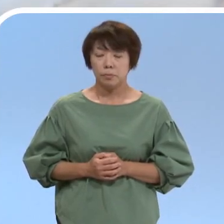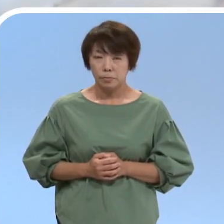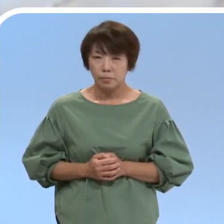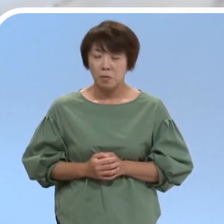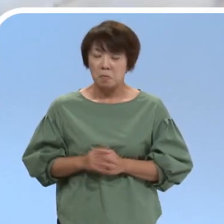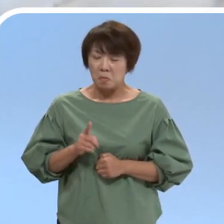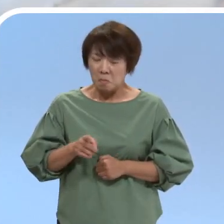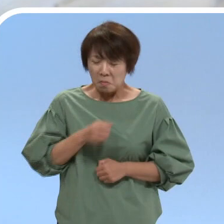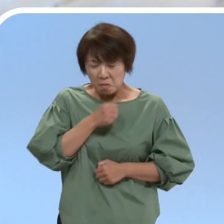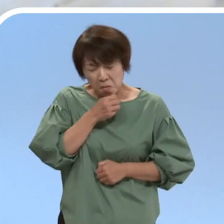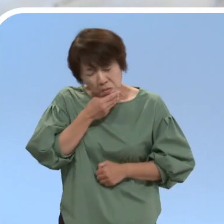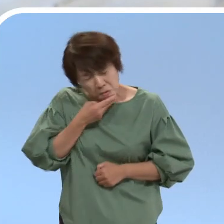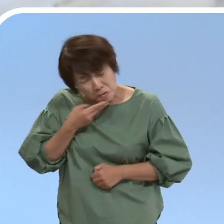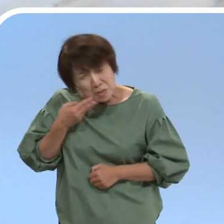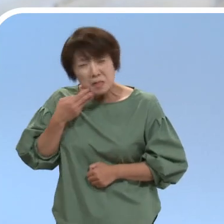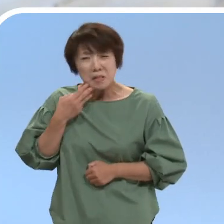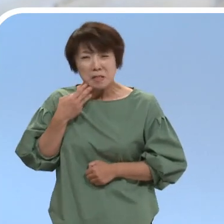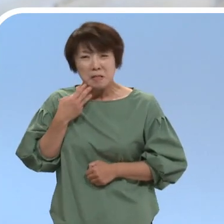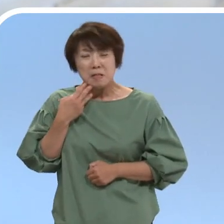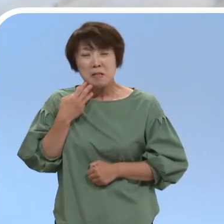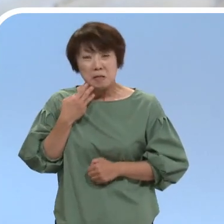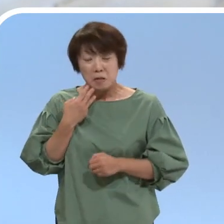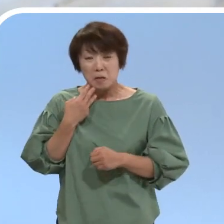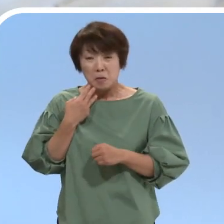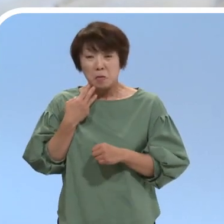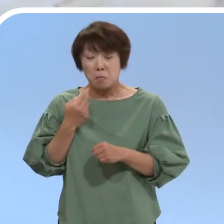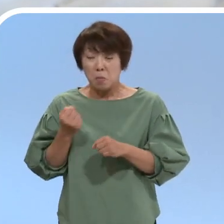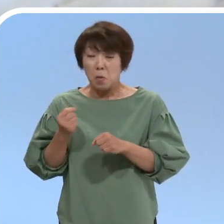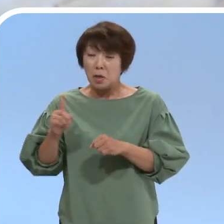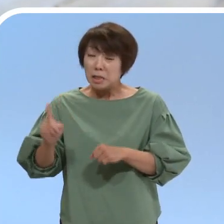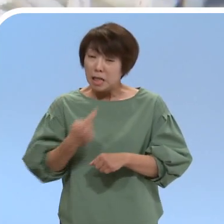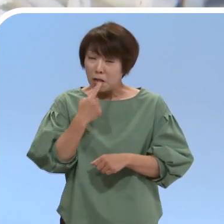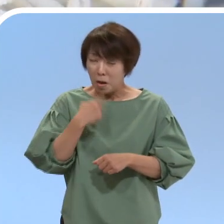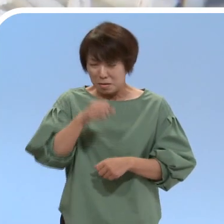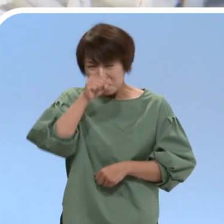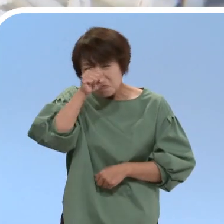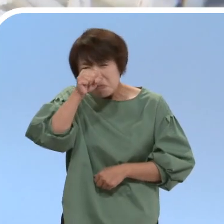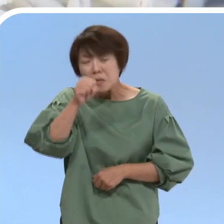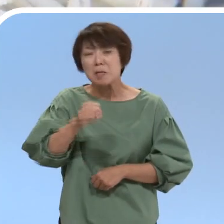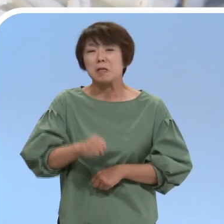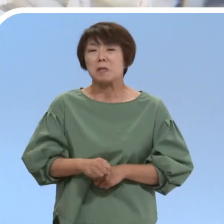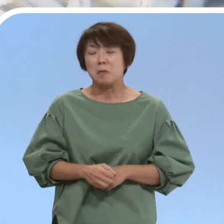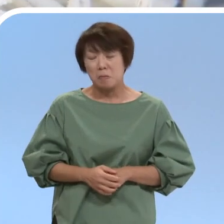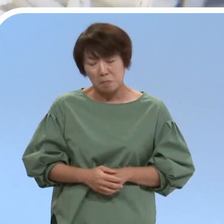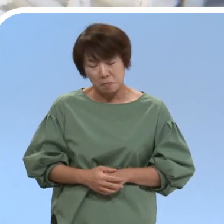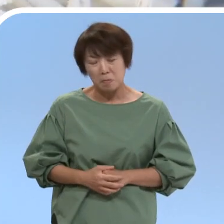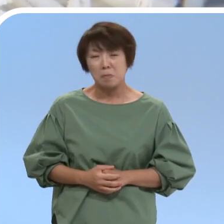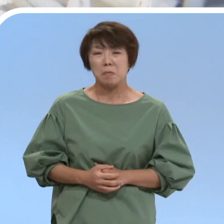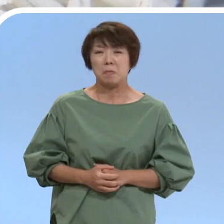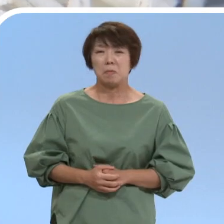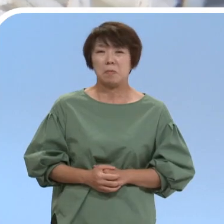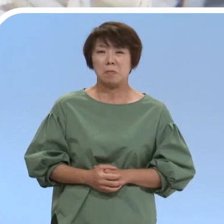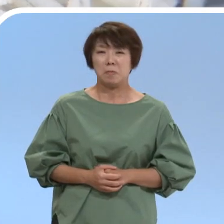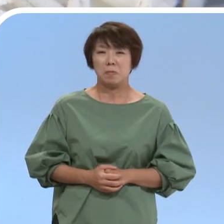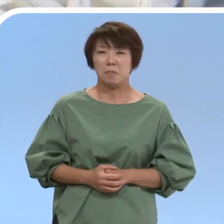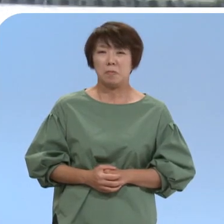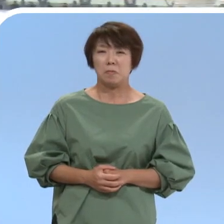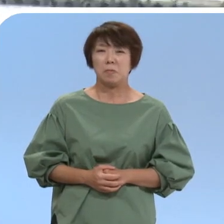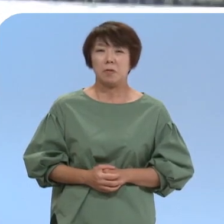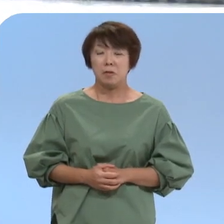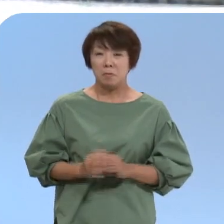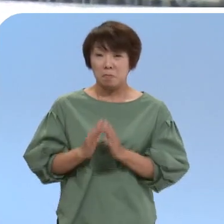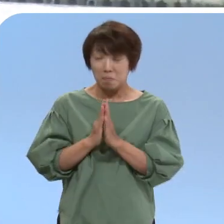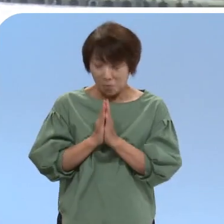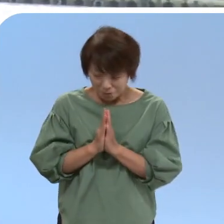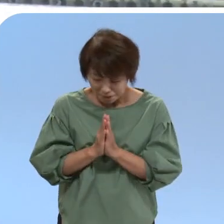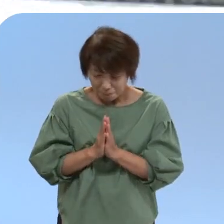なんでこんなに美味しいんやろう。作ってできる味じゃない。 ないですね。 ああ、やっぱりこのままが一番やわ。 はい、 い